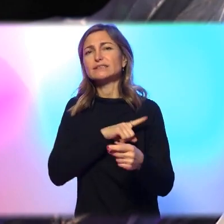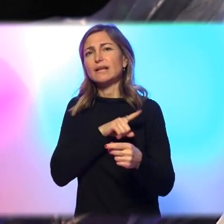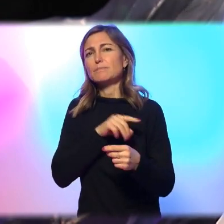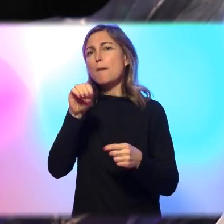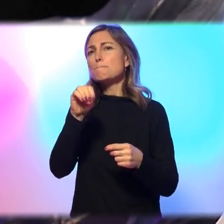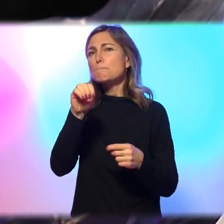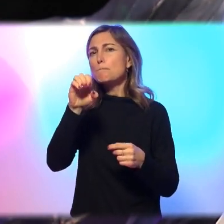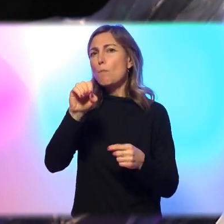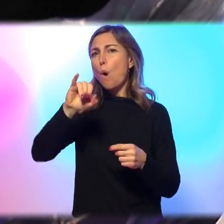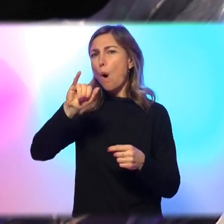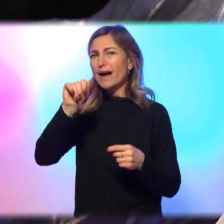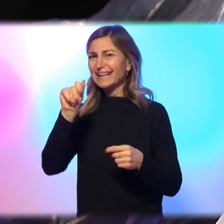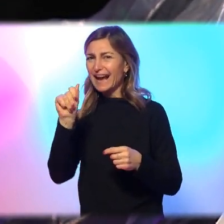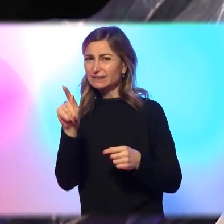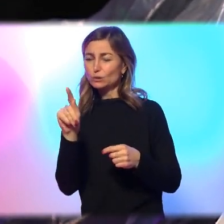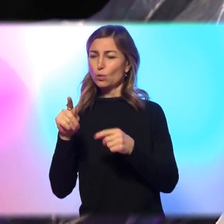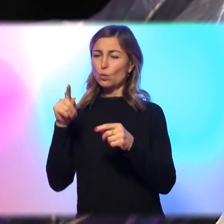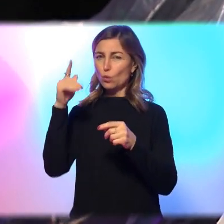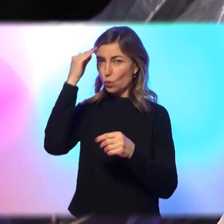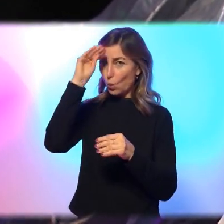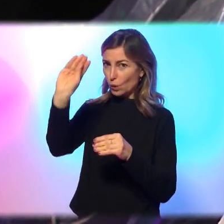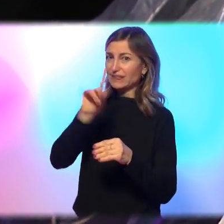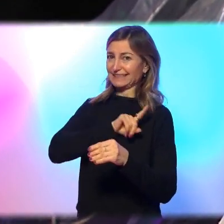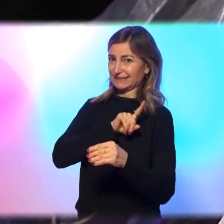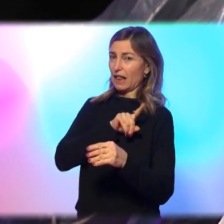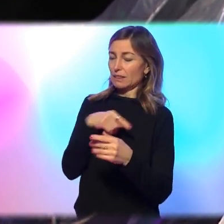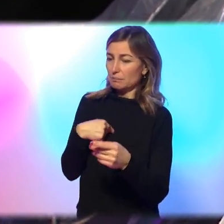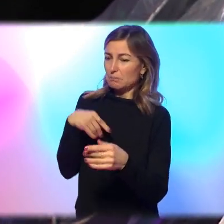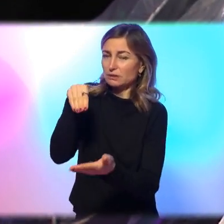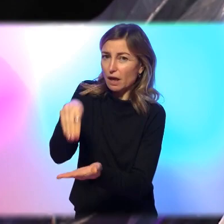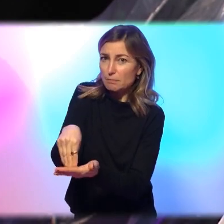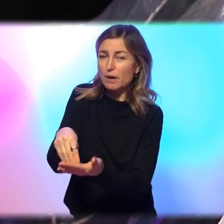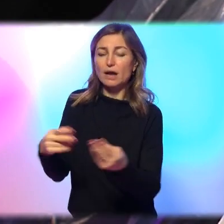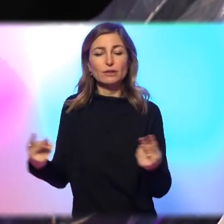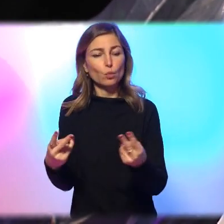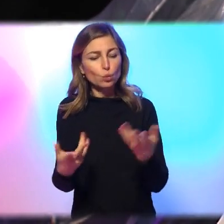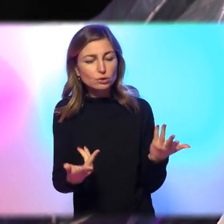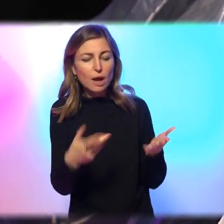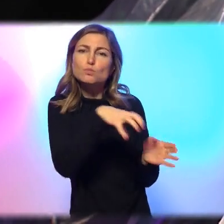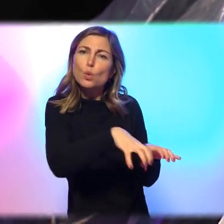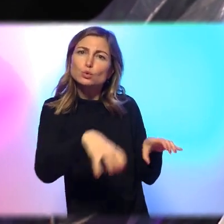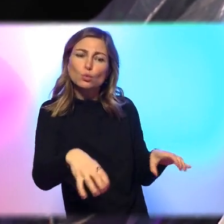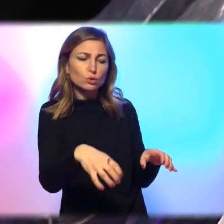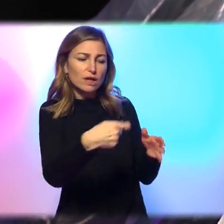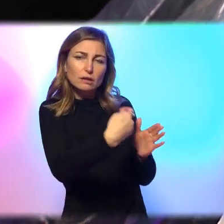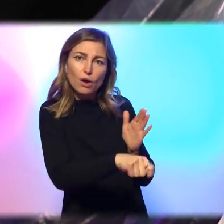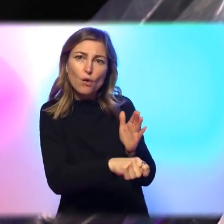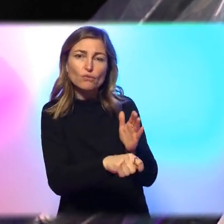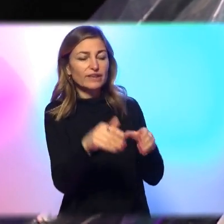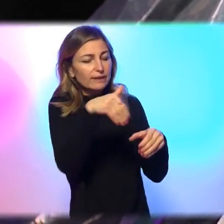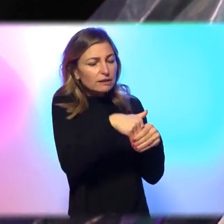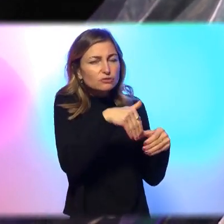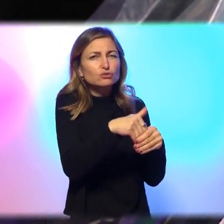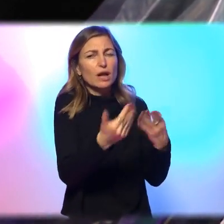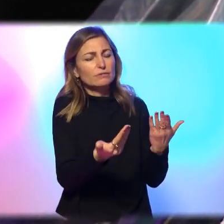bin. Oder dass ich eine App habe, wenn ich Produkte kaufe, kann ich schauen, welche Inhaltsstoffe die haben und ob